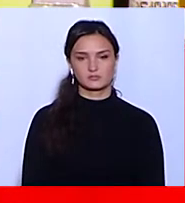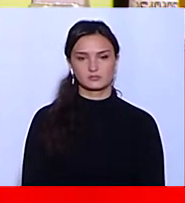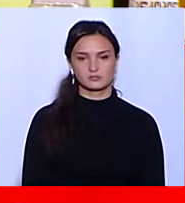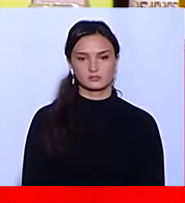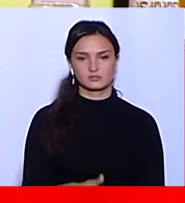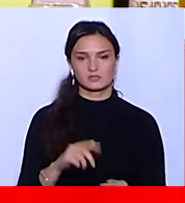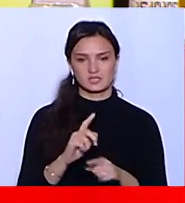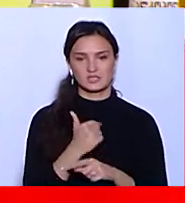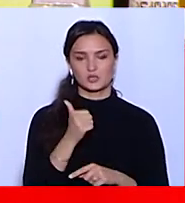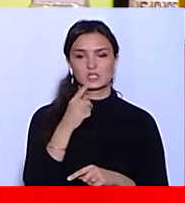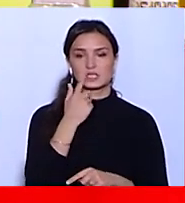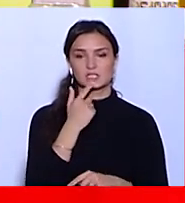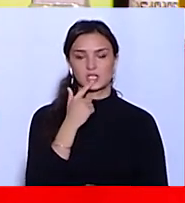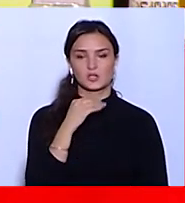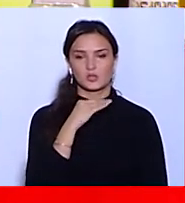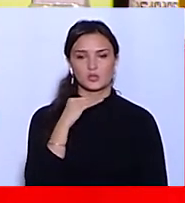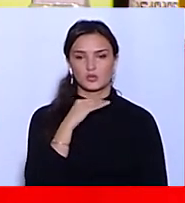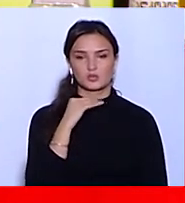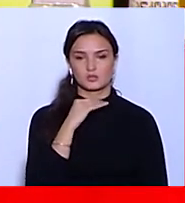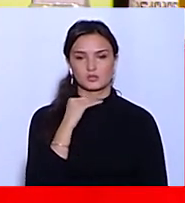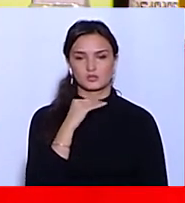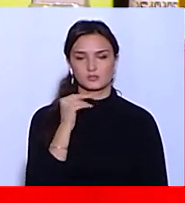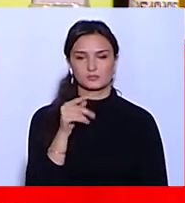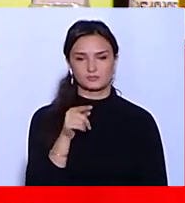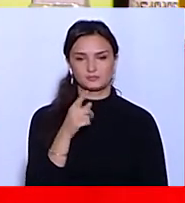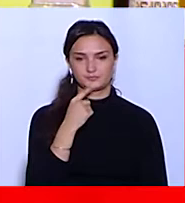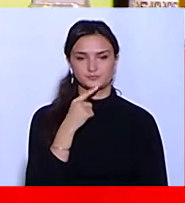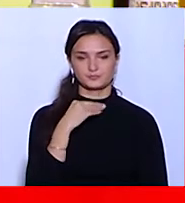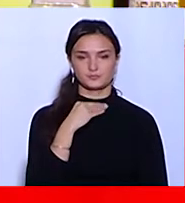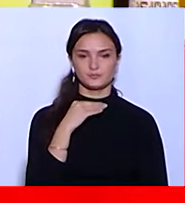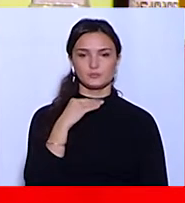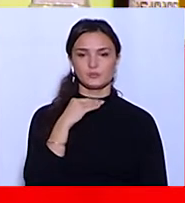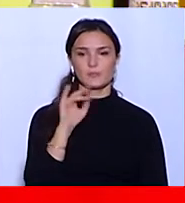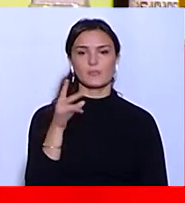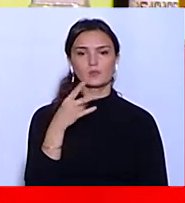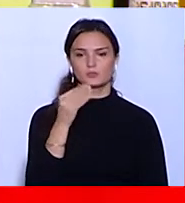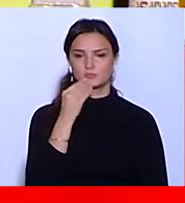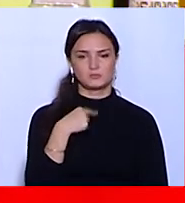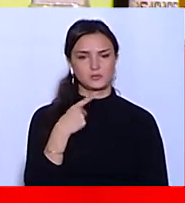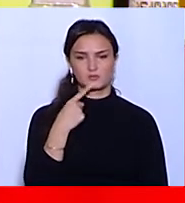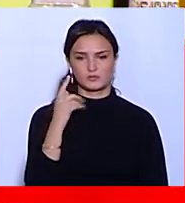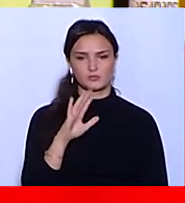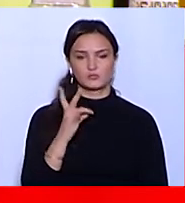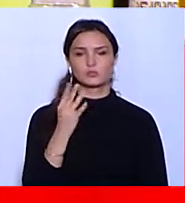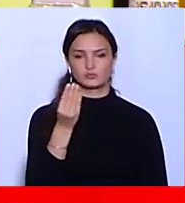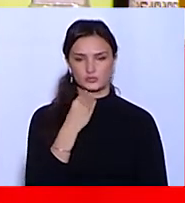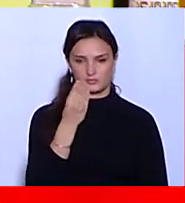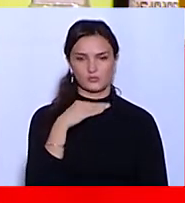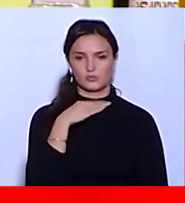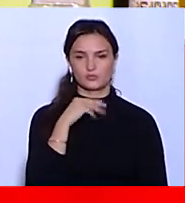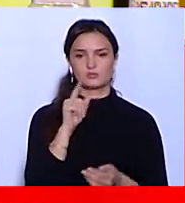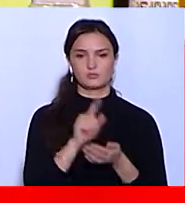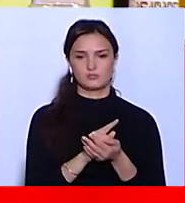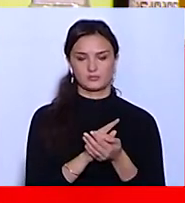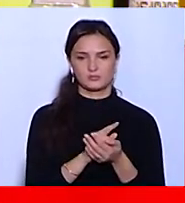როგორც წითელი ხორცი, პროცესირებული ხორცი, ჩვენ არ ვლაპარაკობთ, რომ ხორცი საერთოდ არ უნდა მიირთვას ქალბატონმა და